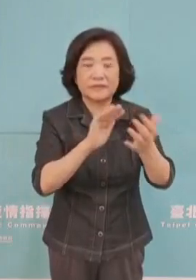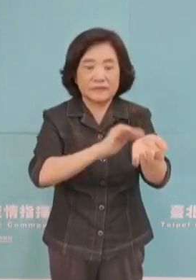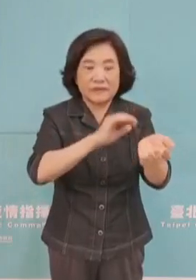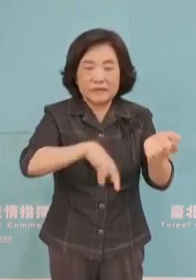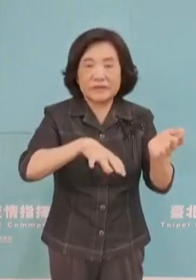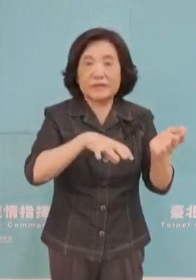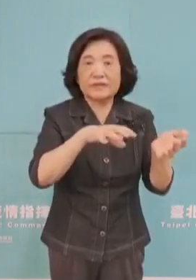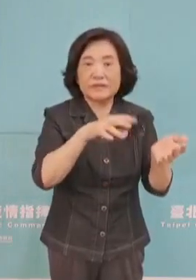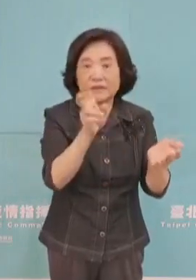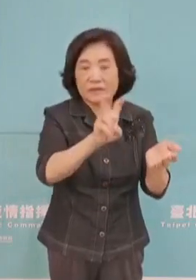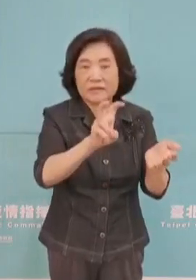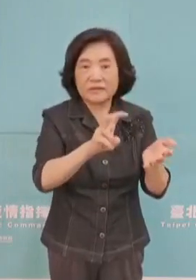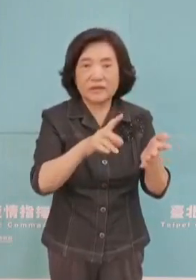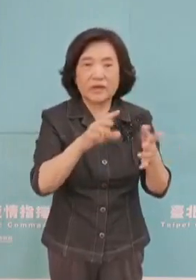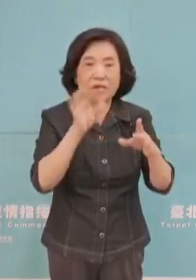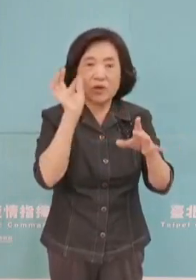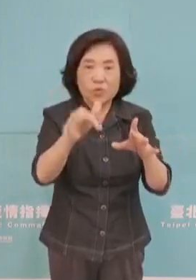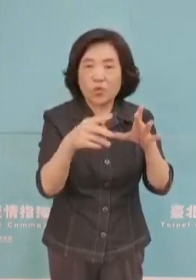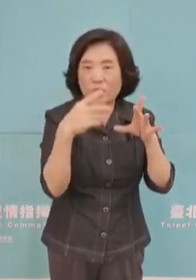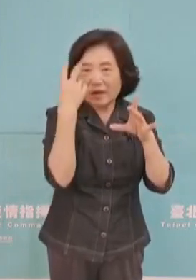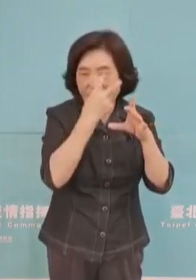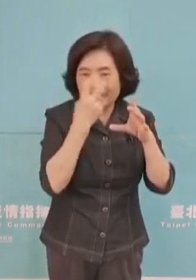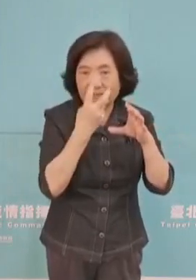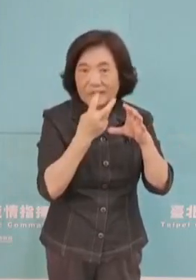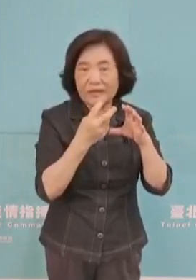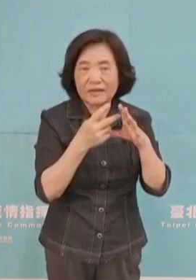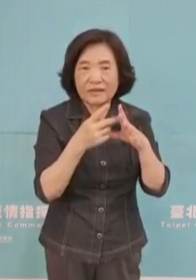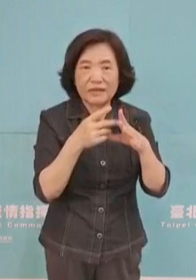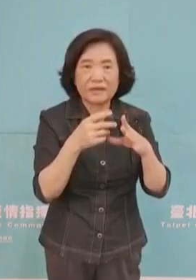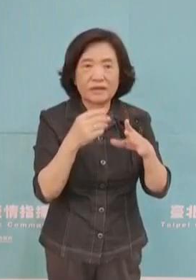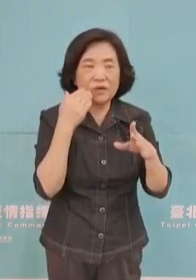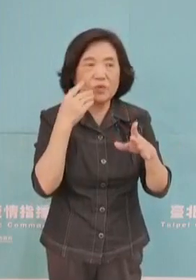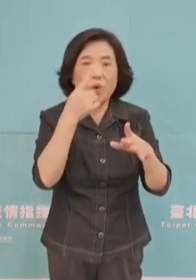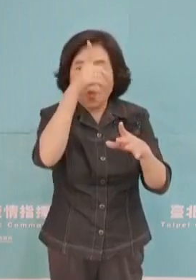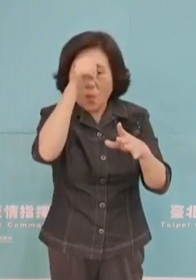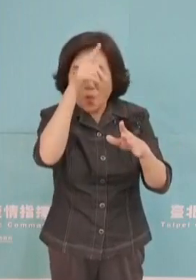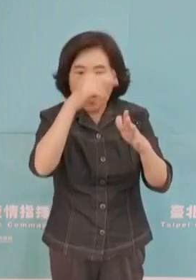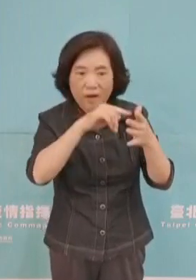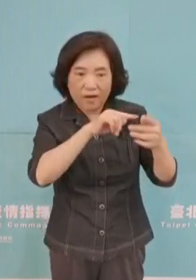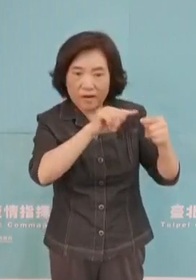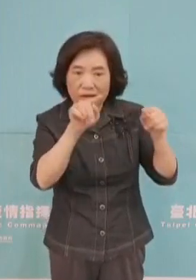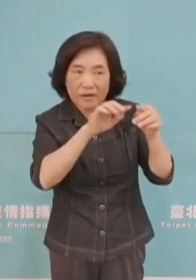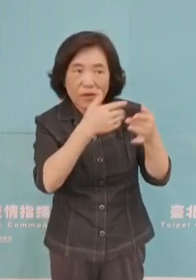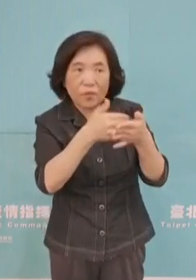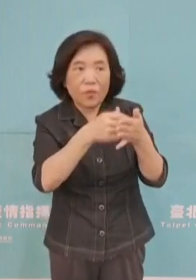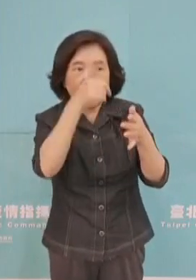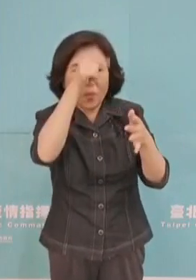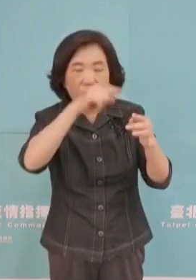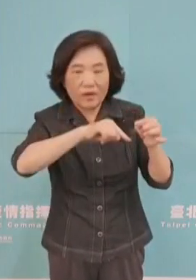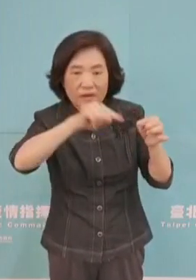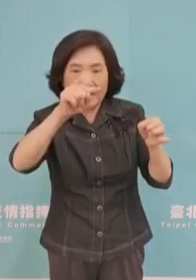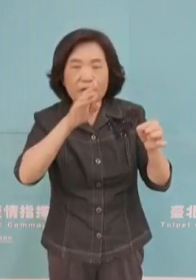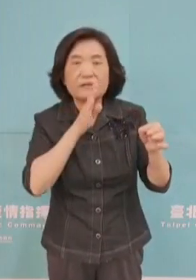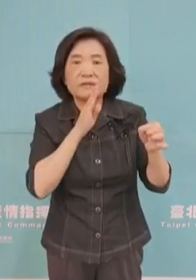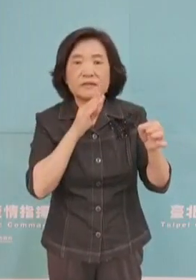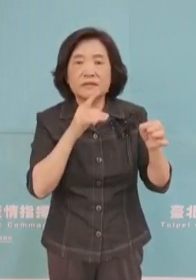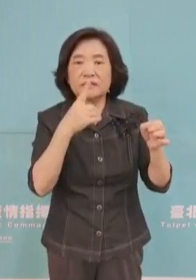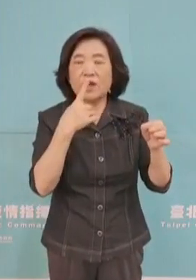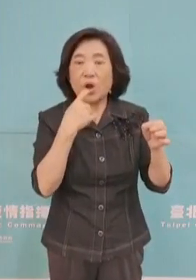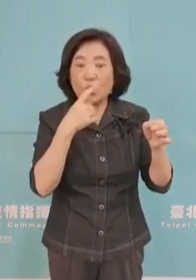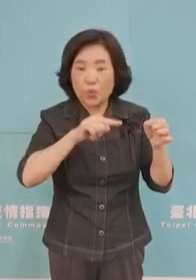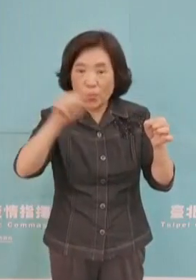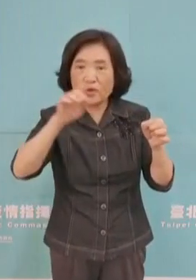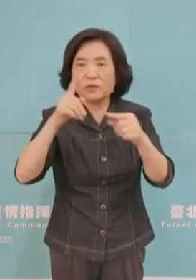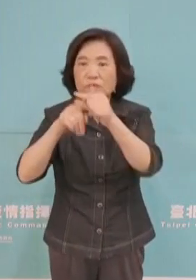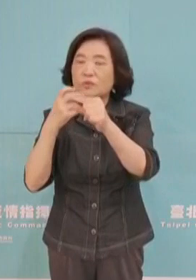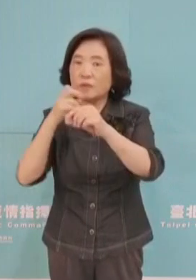的急诊的快筛阳性哦，去画图你知道，黄色的是快筛阳性哈，那绿色的是中央公